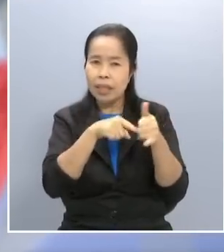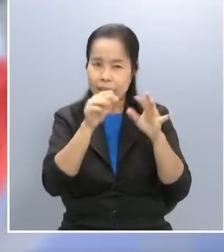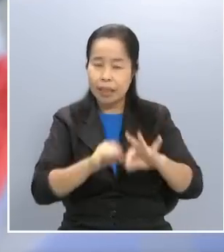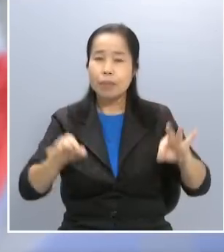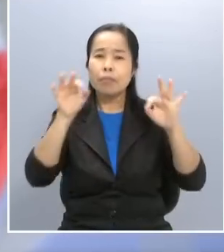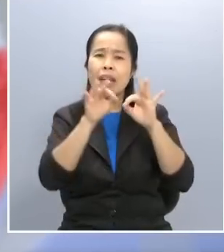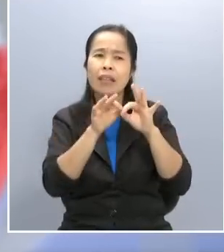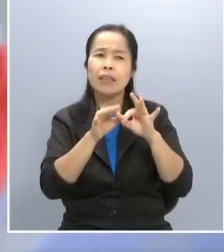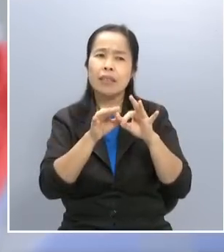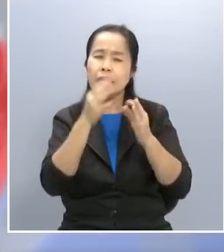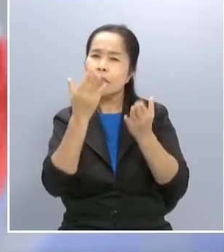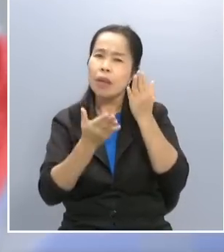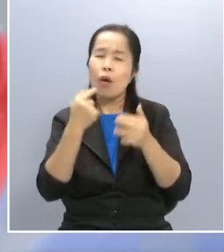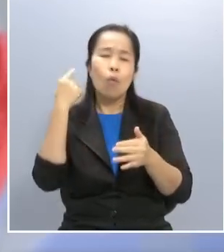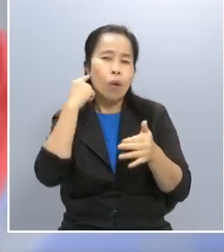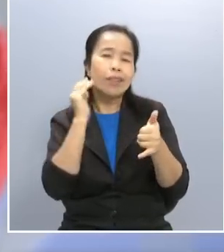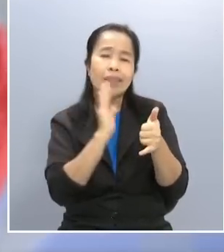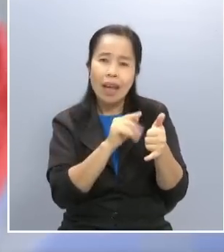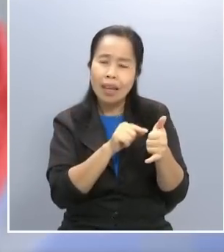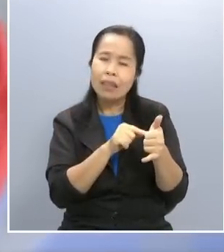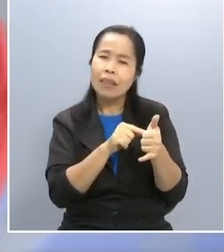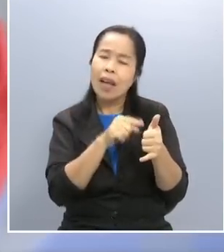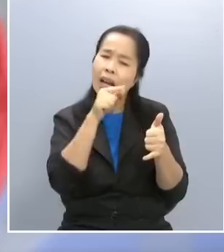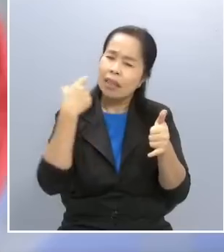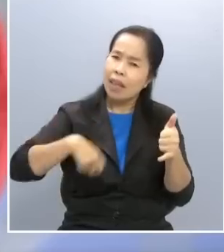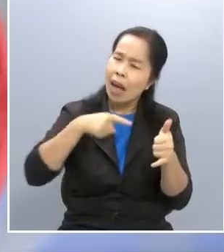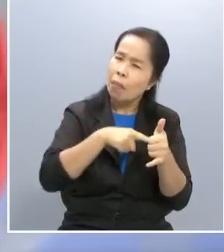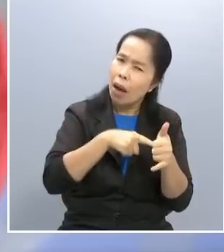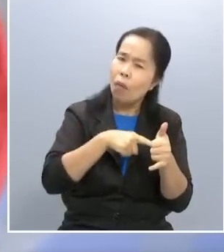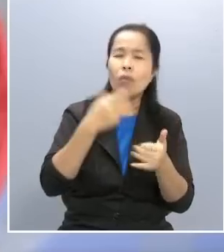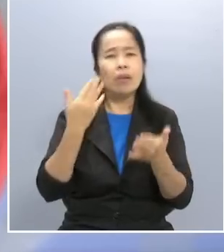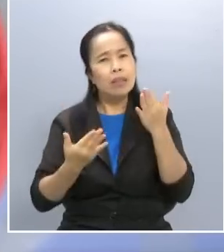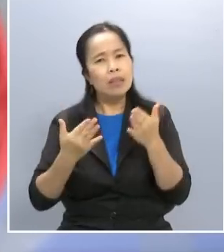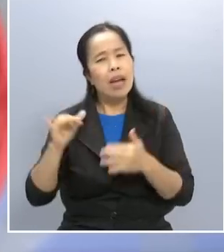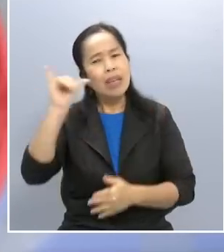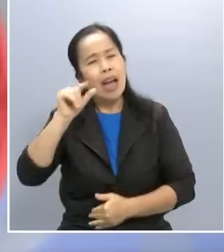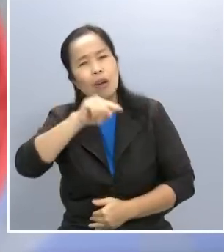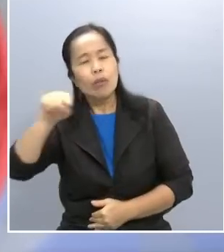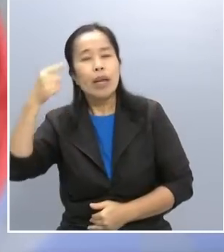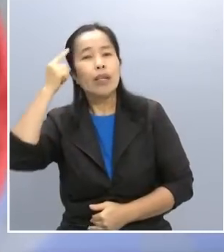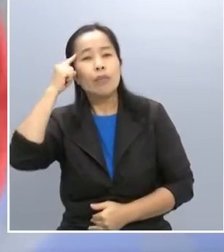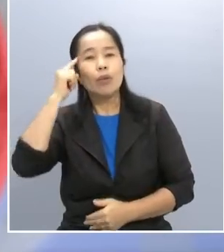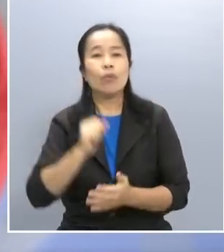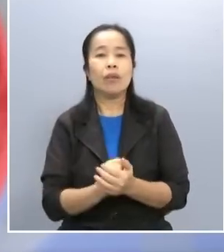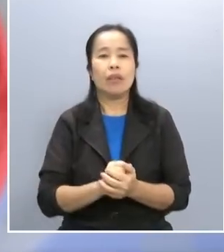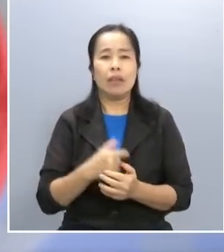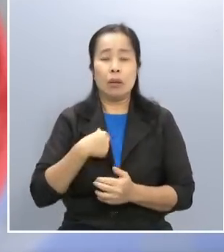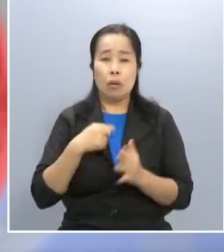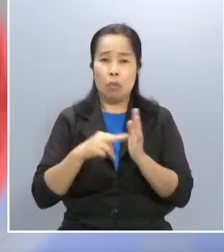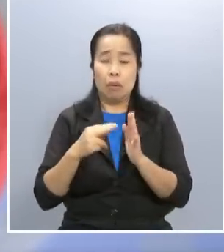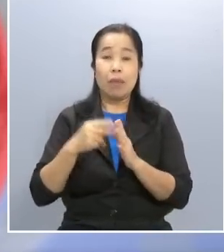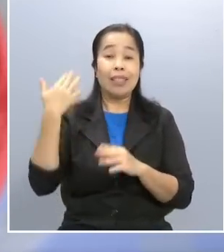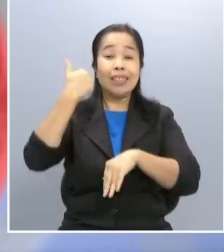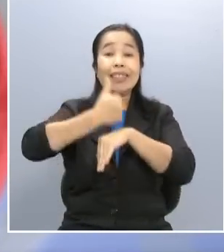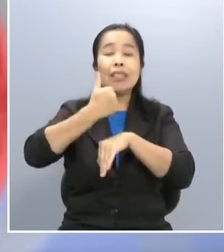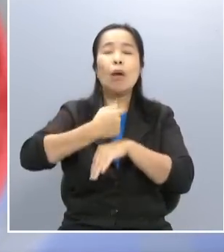หนึ่งที่แอมไว้วางใจแล้วเมื่อได้พบเจอแล้วเนี่ยจะยอมให้การเกี่ยวกับรายละเอียดเกี่ยวกับคดีนี้อันนี้คือสิ่งที่บิ๊กโจ๊กพูดนะฮะ